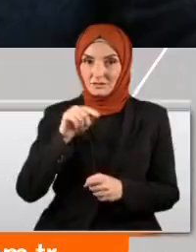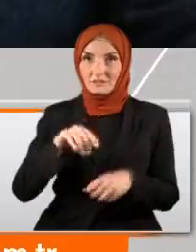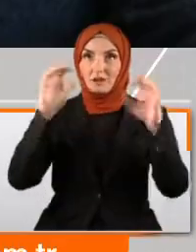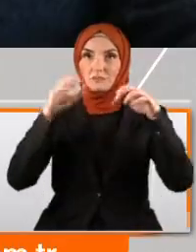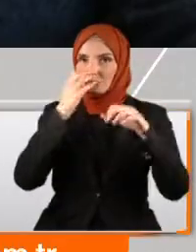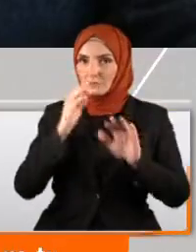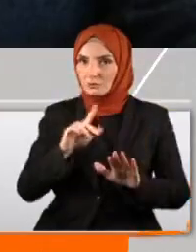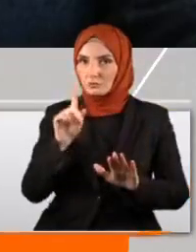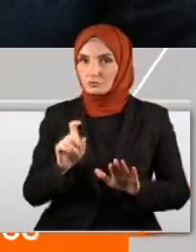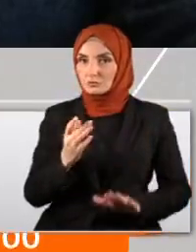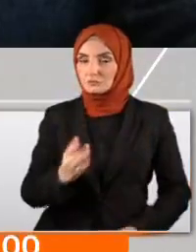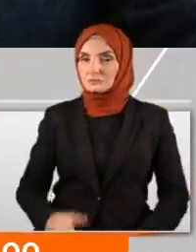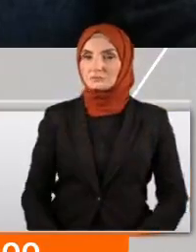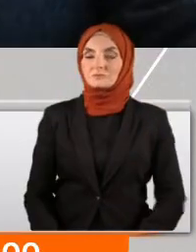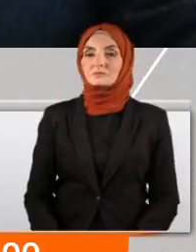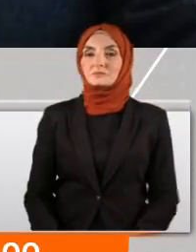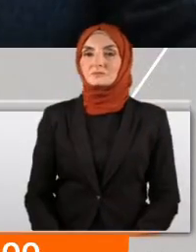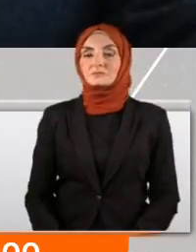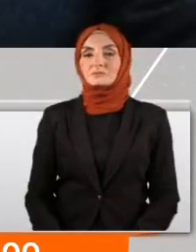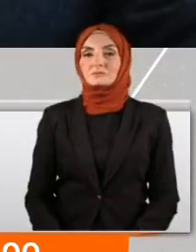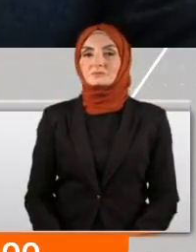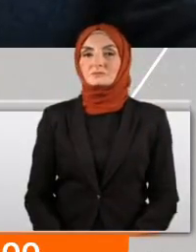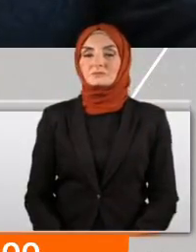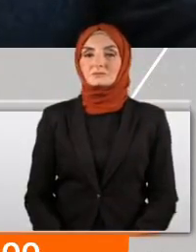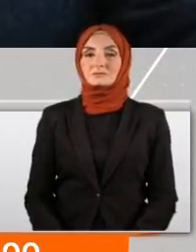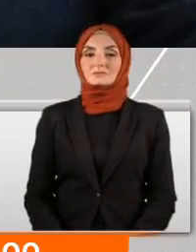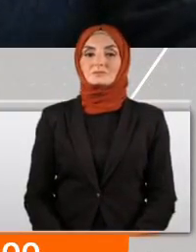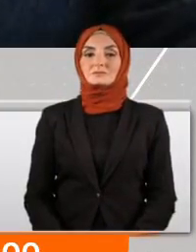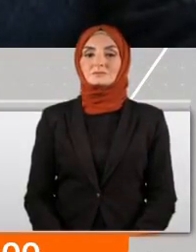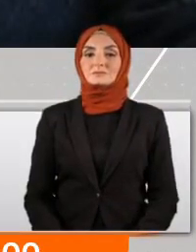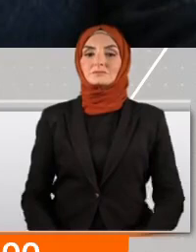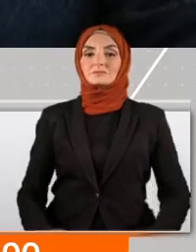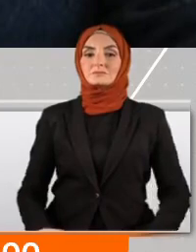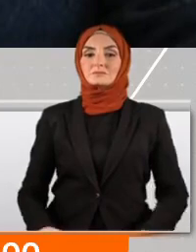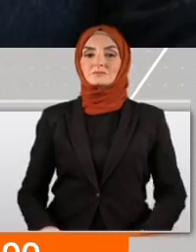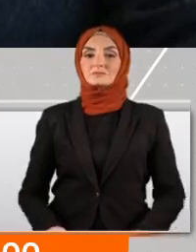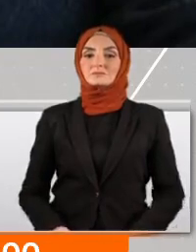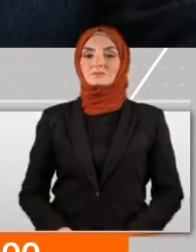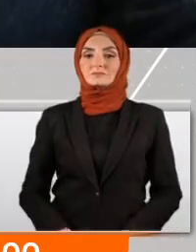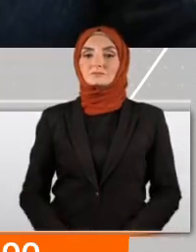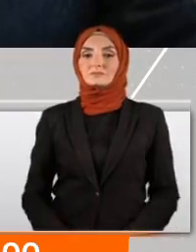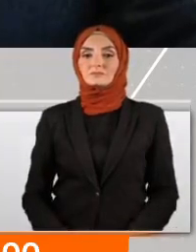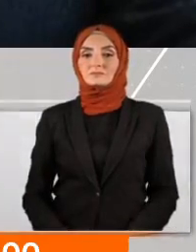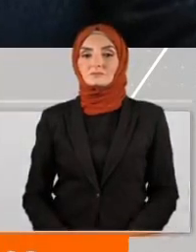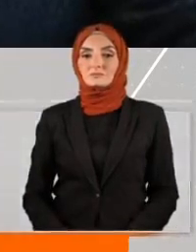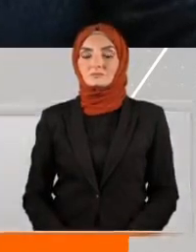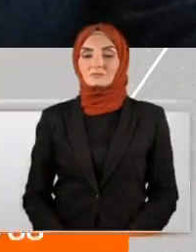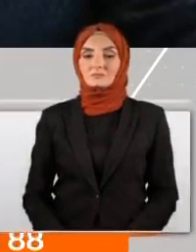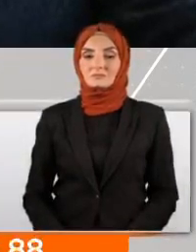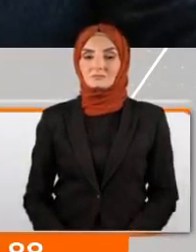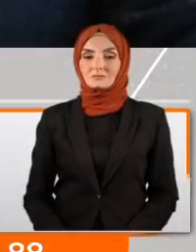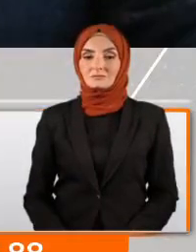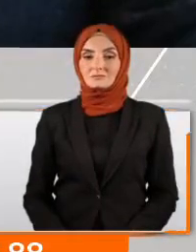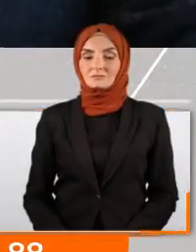mu? Pazartesi günü Balkanlar üzerine gelen serin ve yağışlı sistemle birlikte özellikle kuzey ve doğu bölgelerimiz yağış alacak. Perşembe